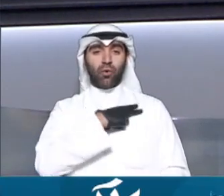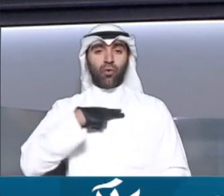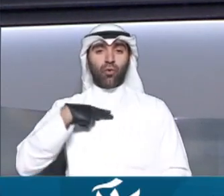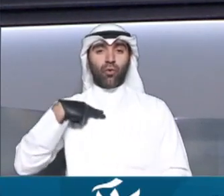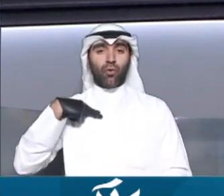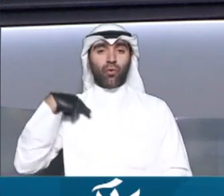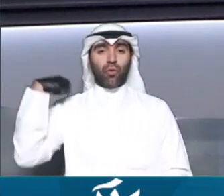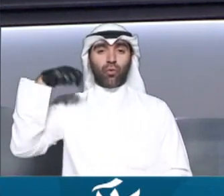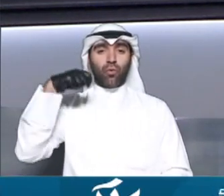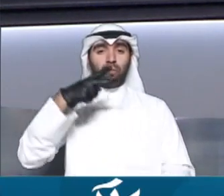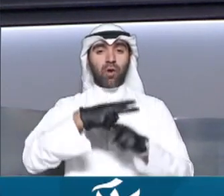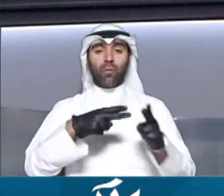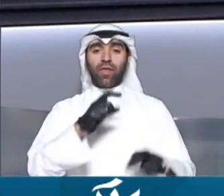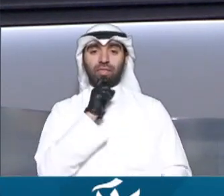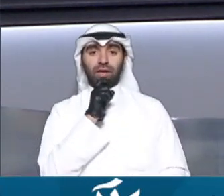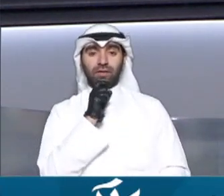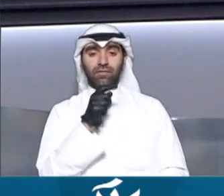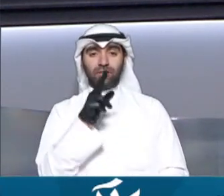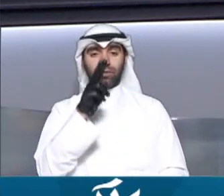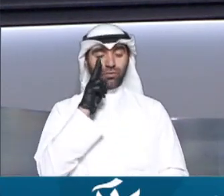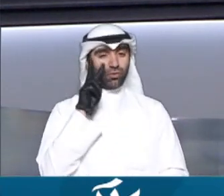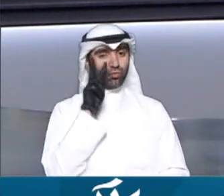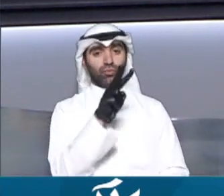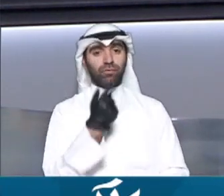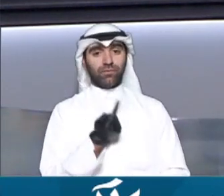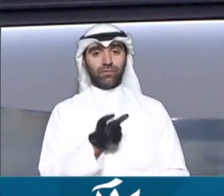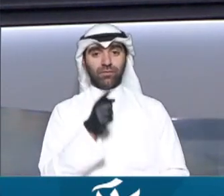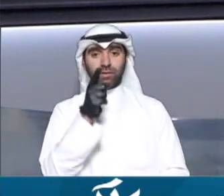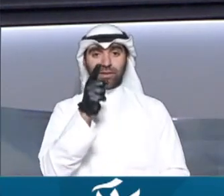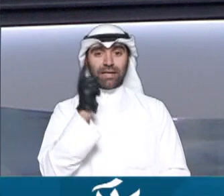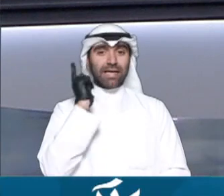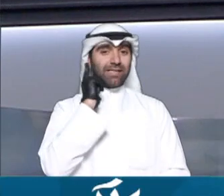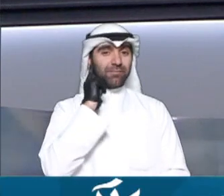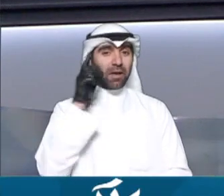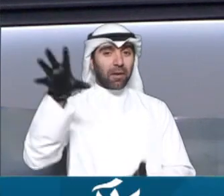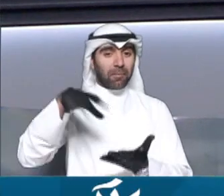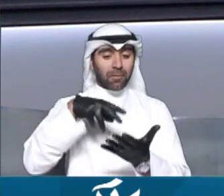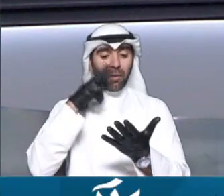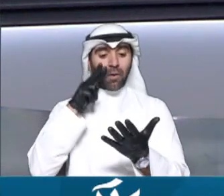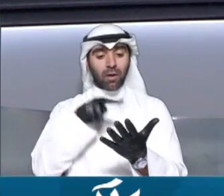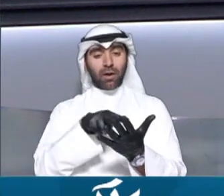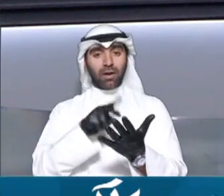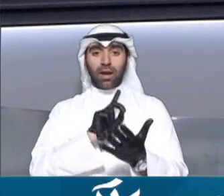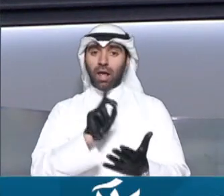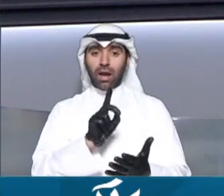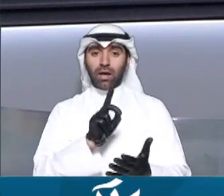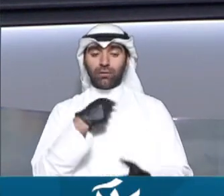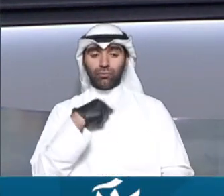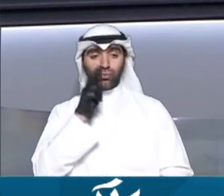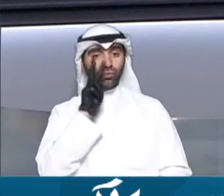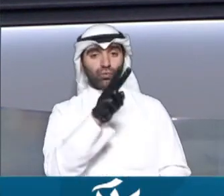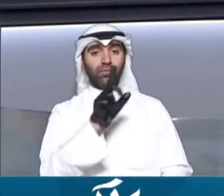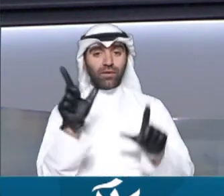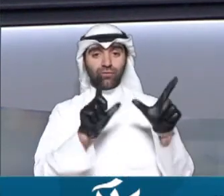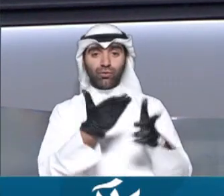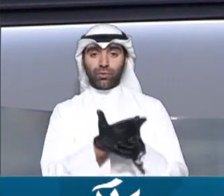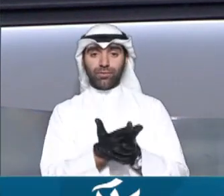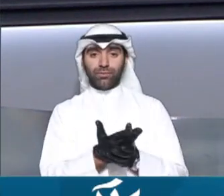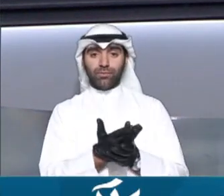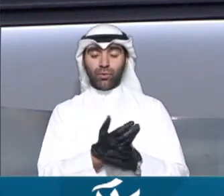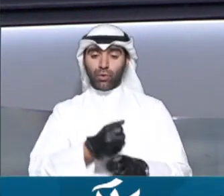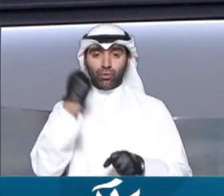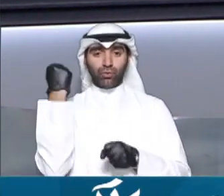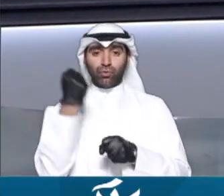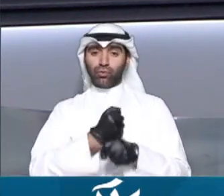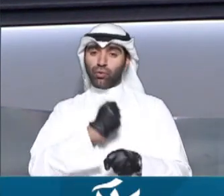شعرة بما تسمعون، وهذا الأمر بالعكس يزيدكم إصرار وعزيمة